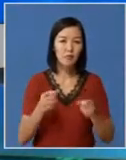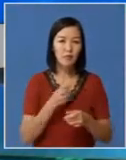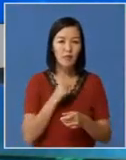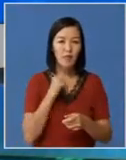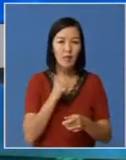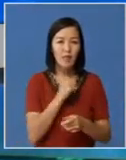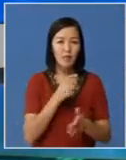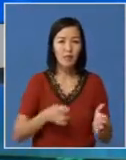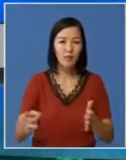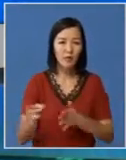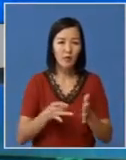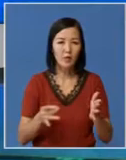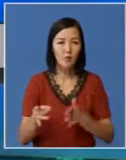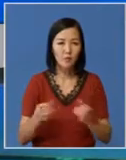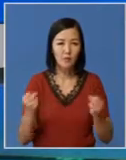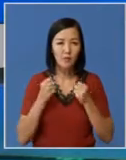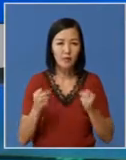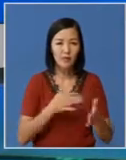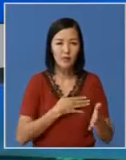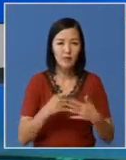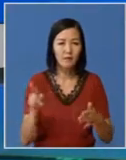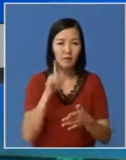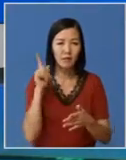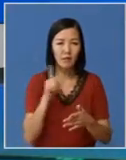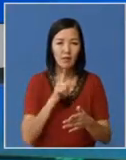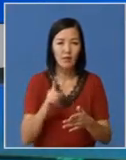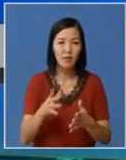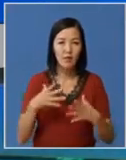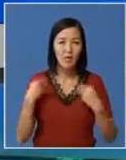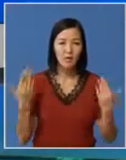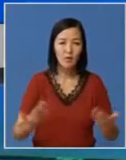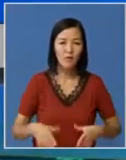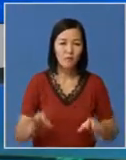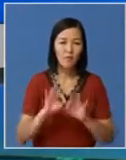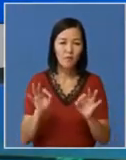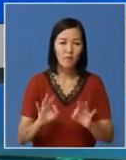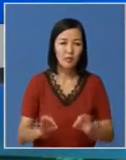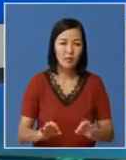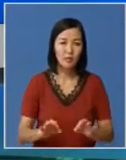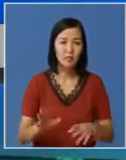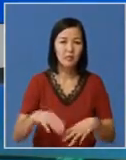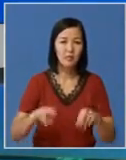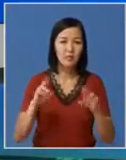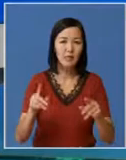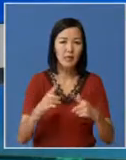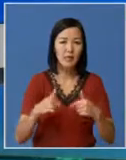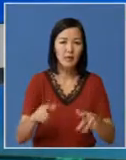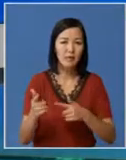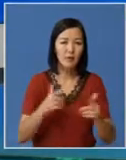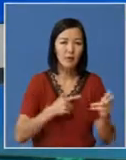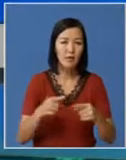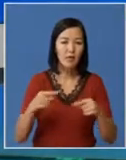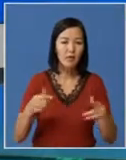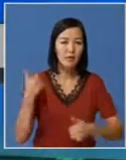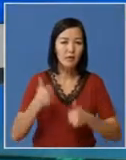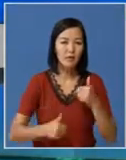районе. Среди них не только спортсмены, но и активная молодежь и сторонники здорового образа жизни. Специально для них организаторы подготовили